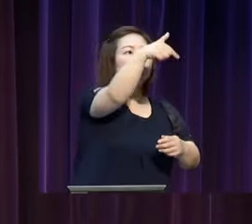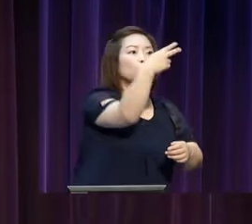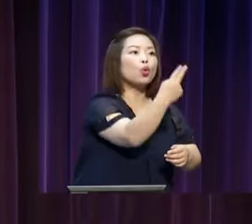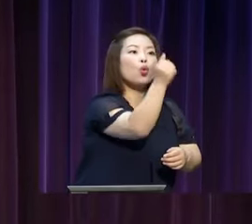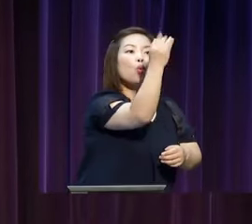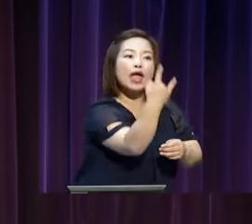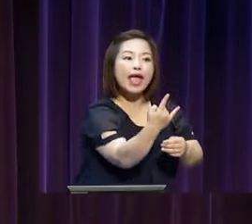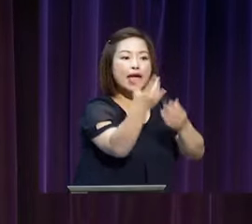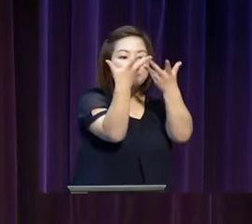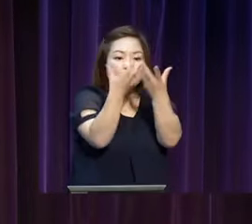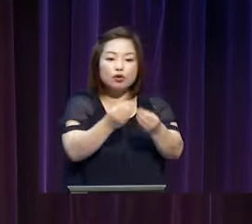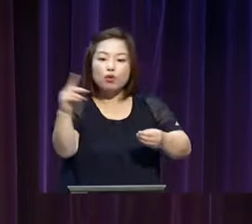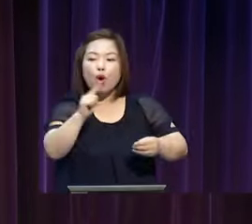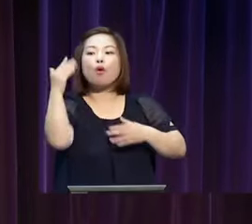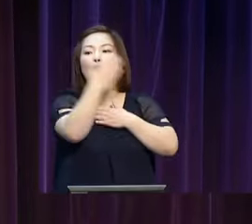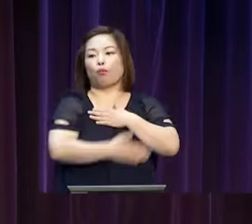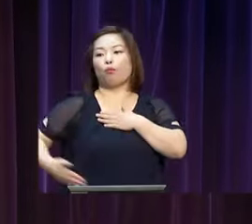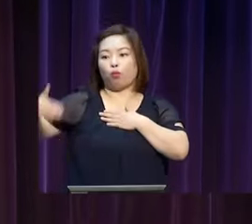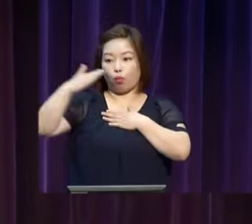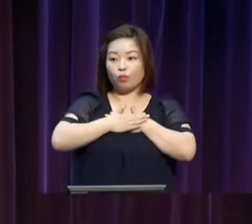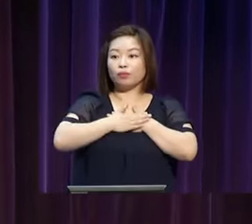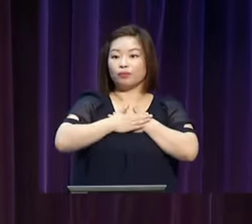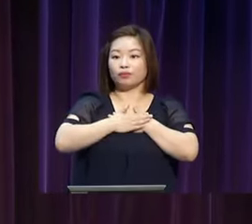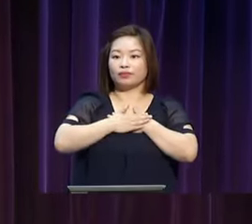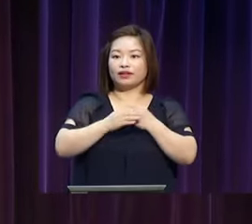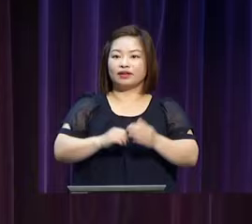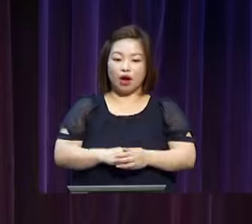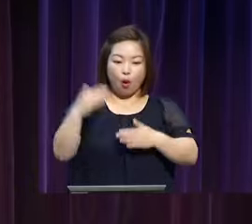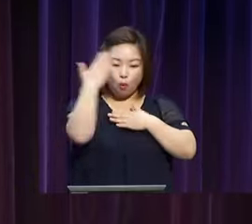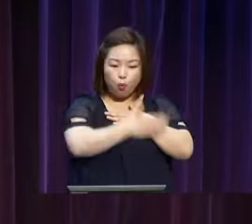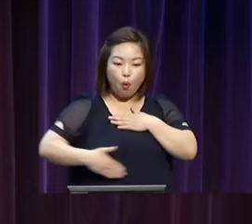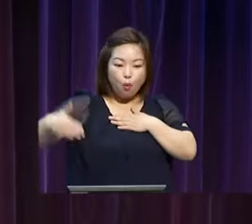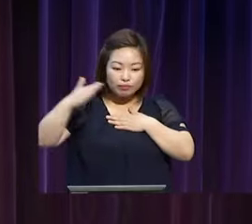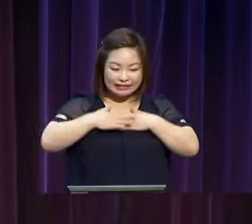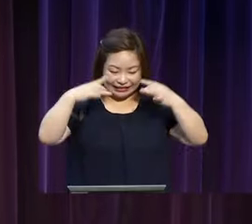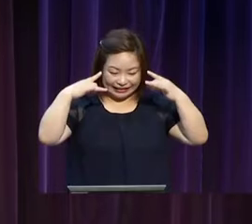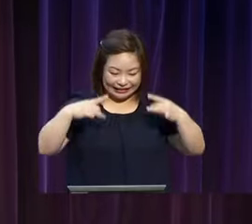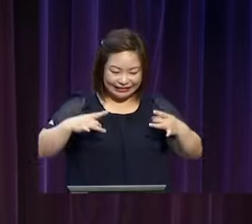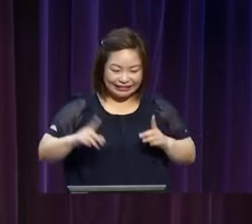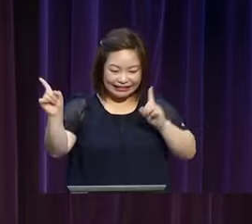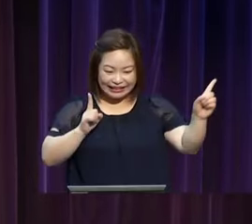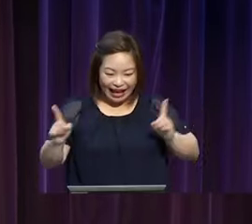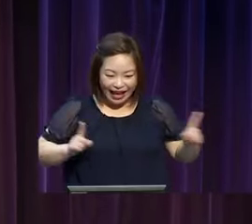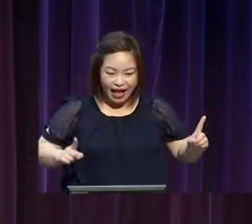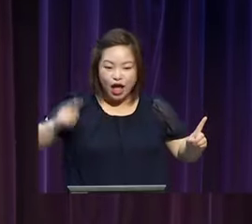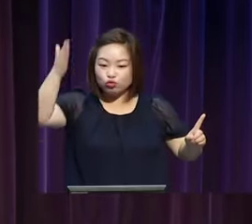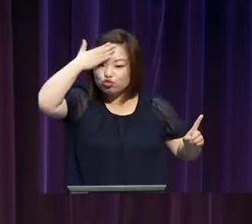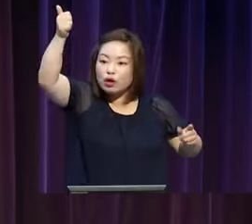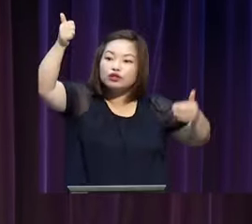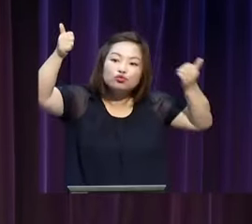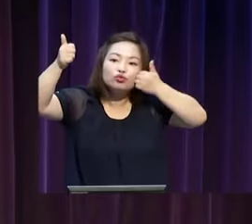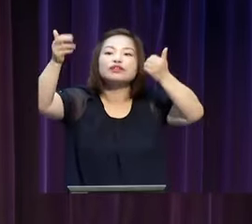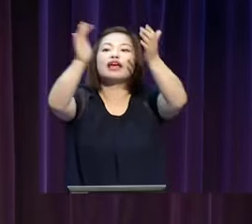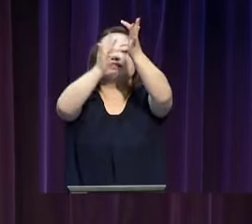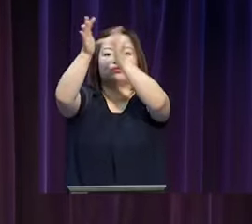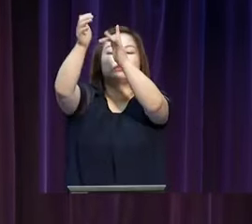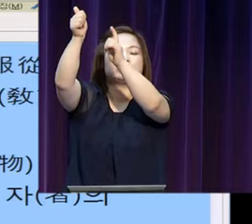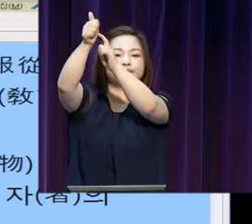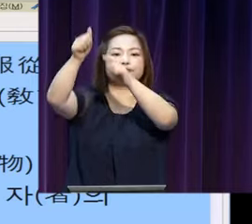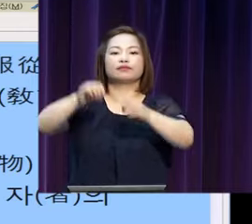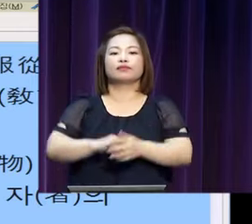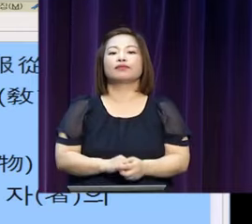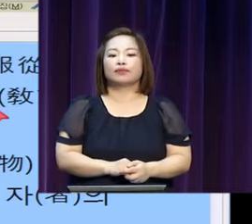그 몸이 있으면 머리가 있어야 되잖아요. 머리는 예수님이다 그 얘기예요. 그래서 그를